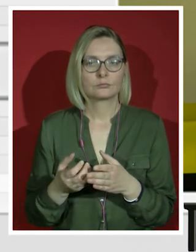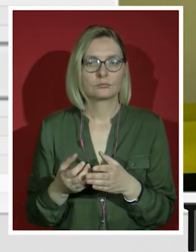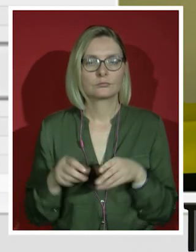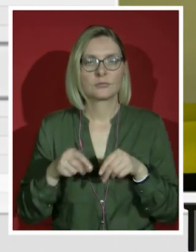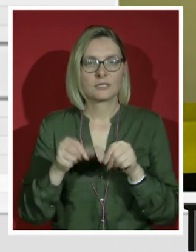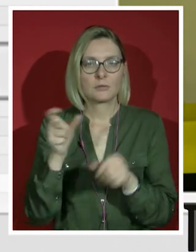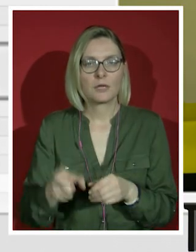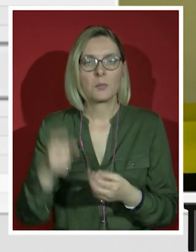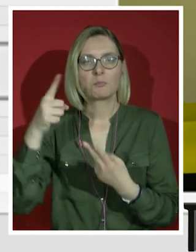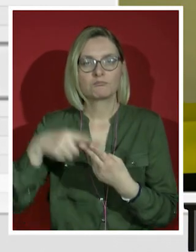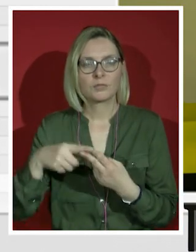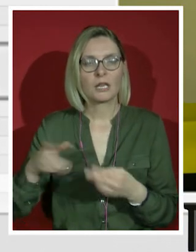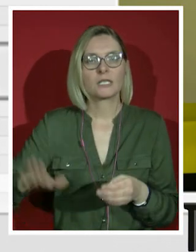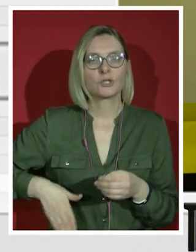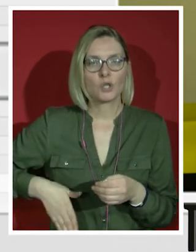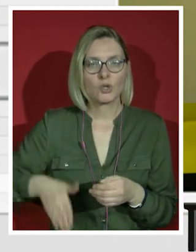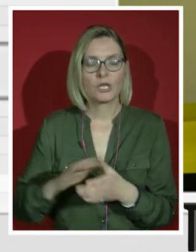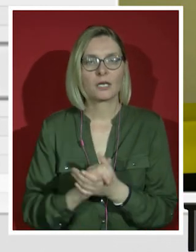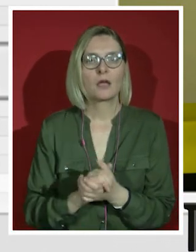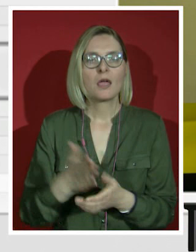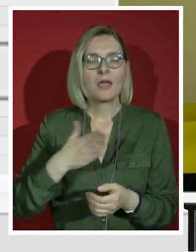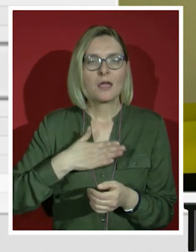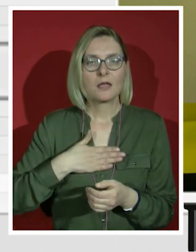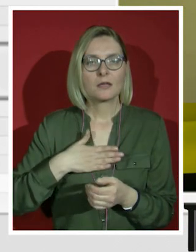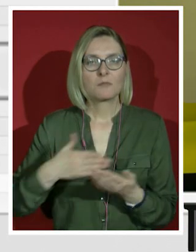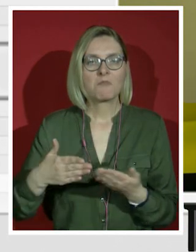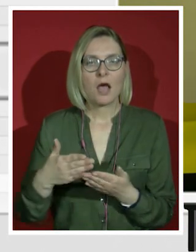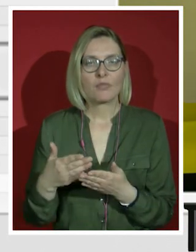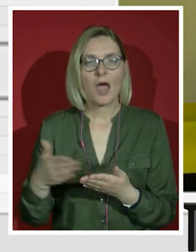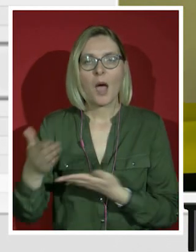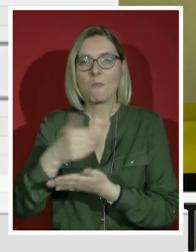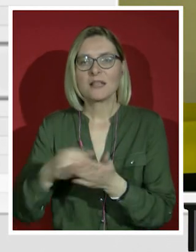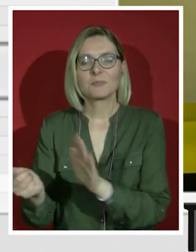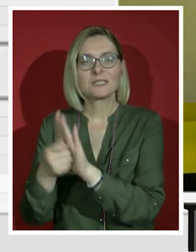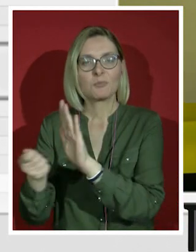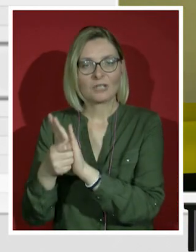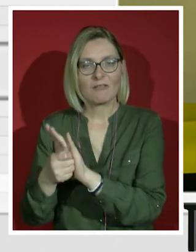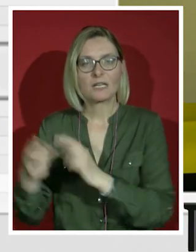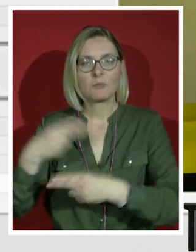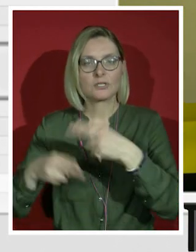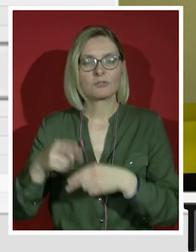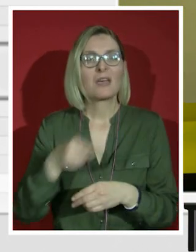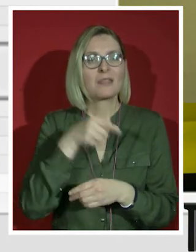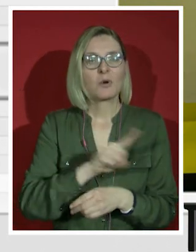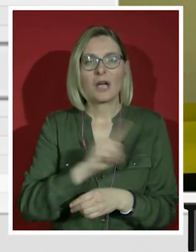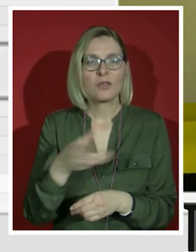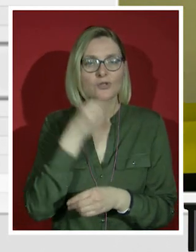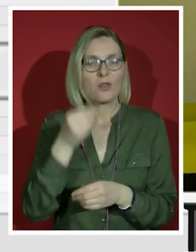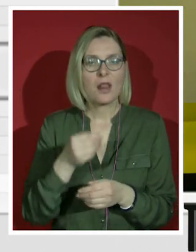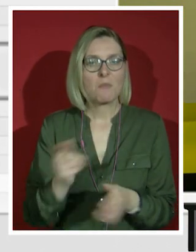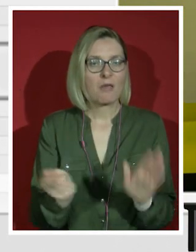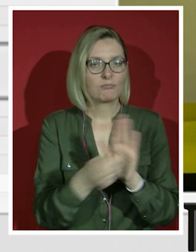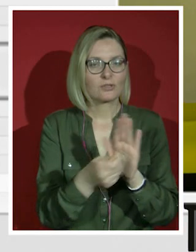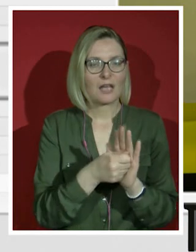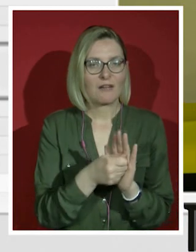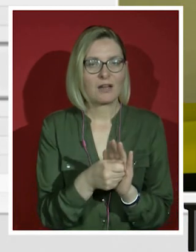земјоделците, пчеларите, сточарите, како да ги наречеме, имаат пласман за своите производи. Гадамо, каде нема пласман за производот или каде цената е премногу ниска,